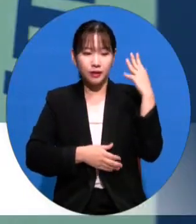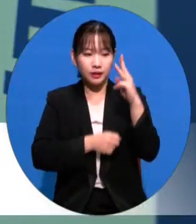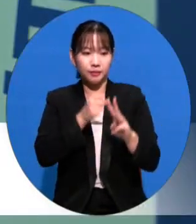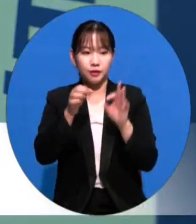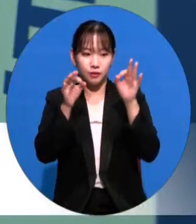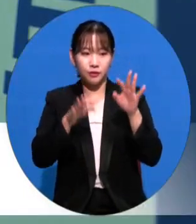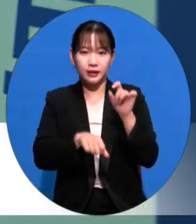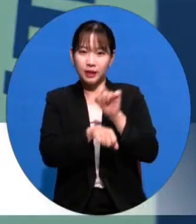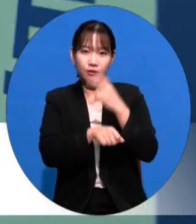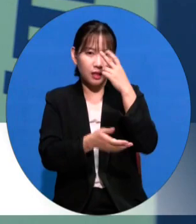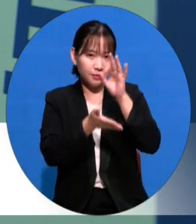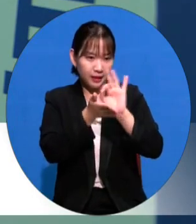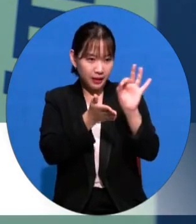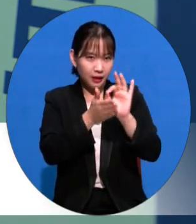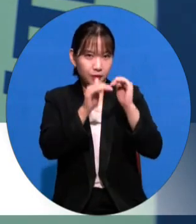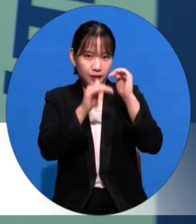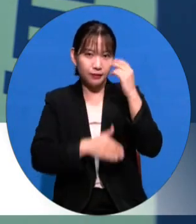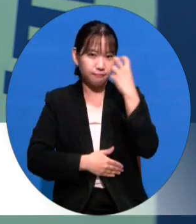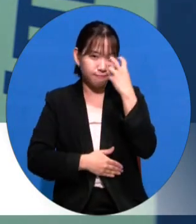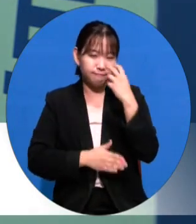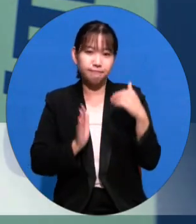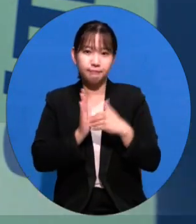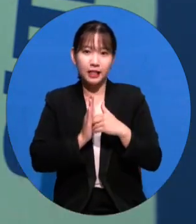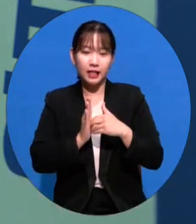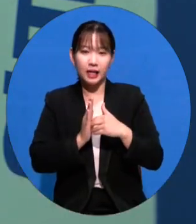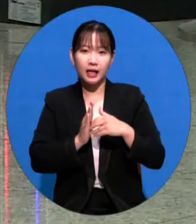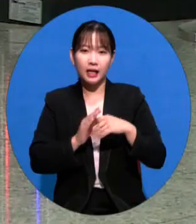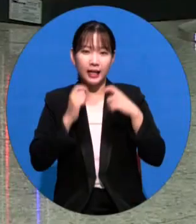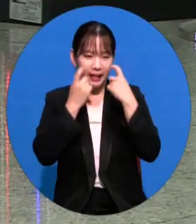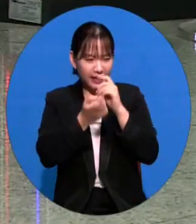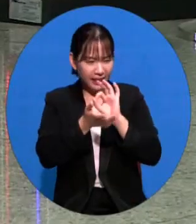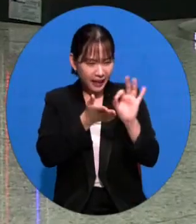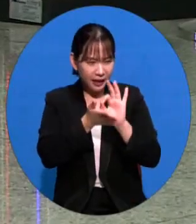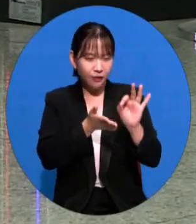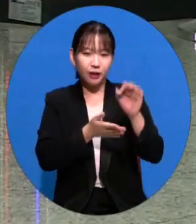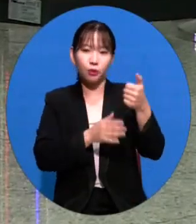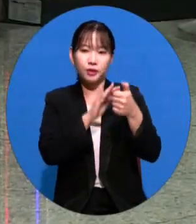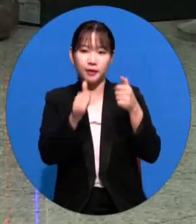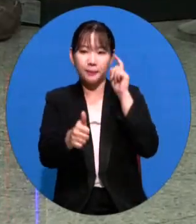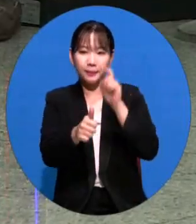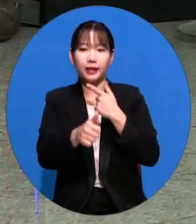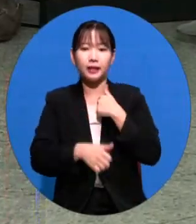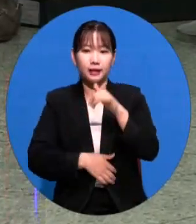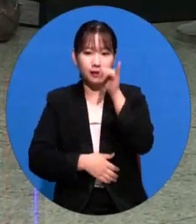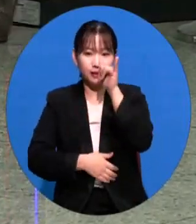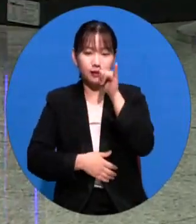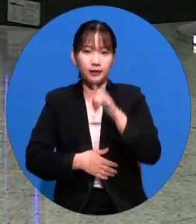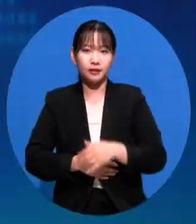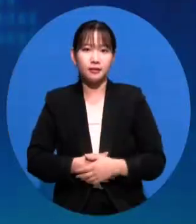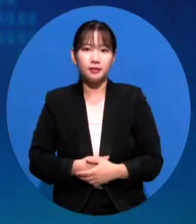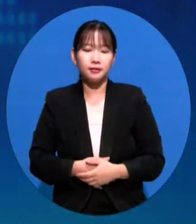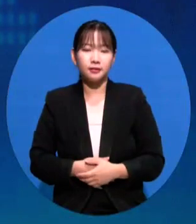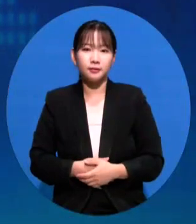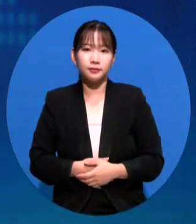동안 사무관리비 집행 내역을 감사해 예산을 사적으로 사용한 50명을 적발했습니다.